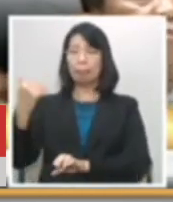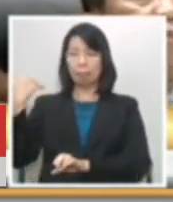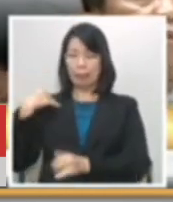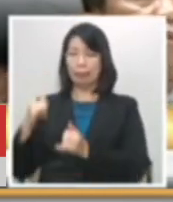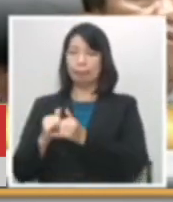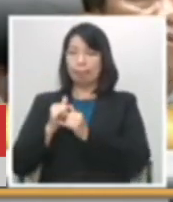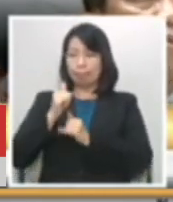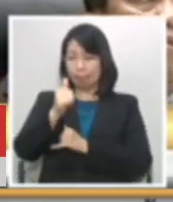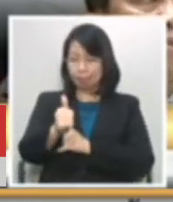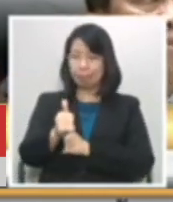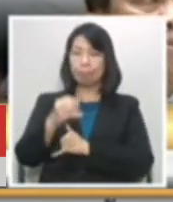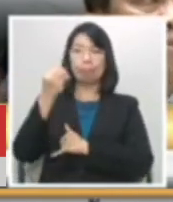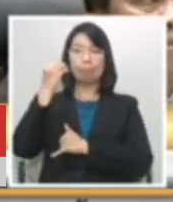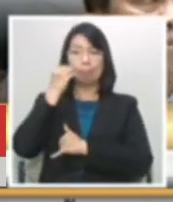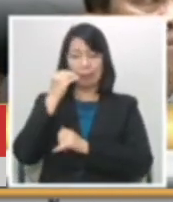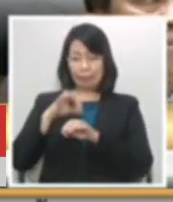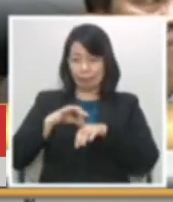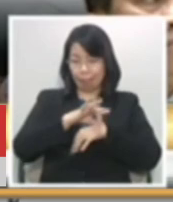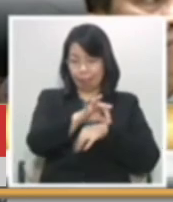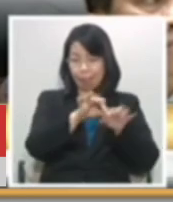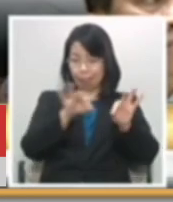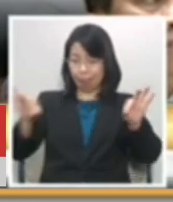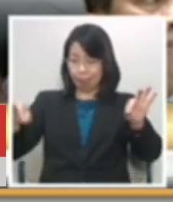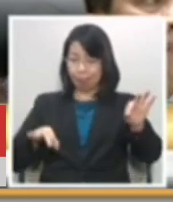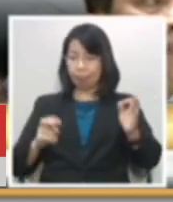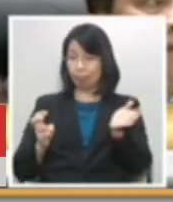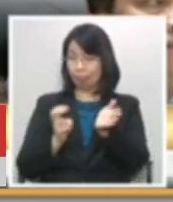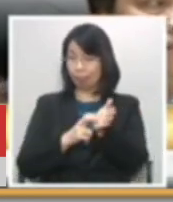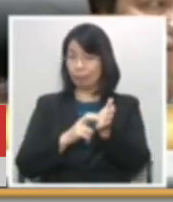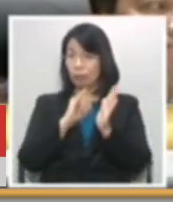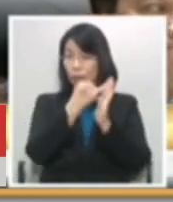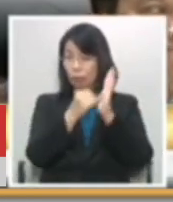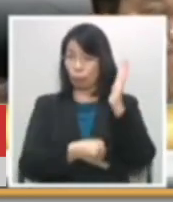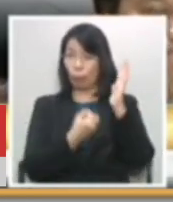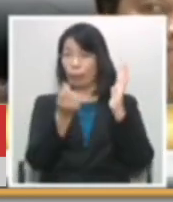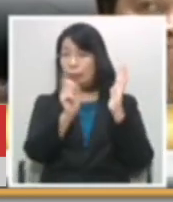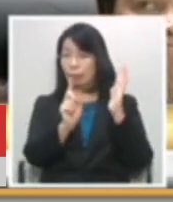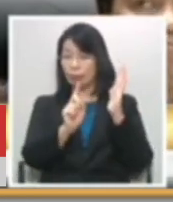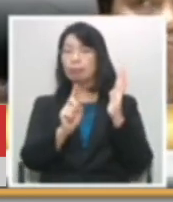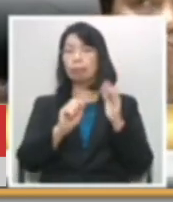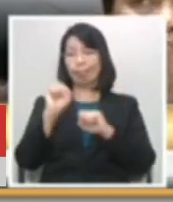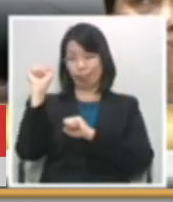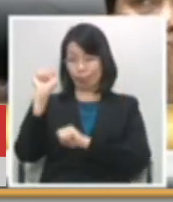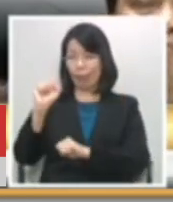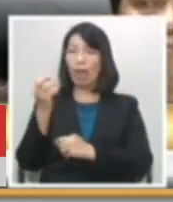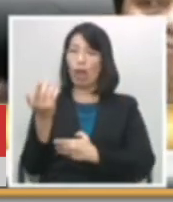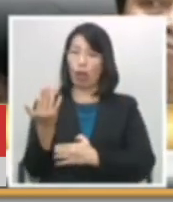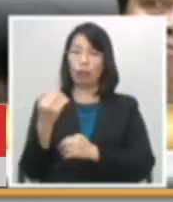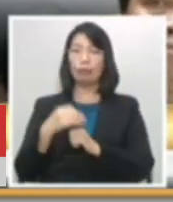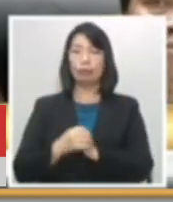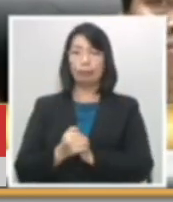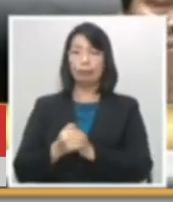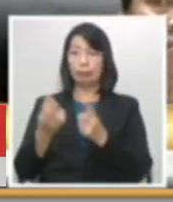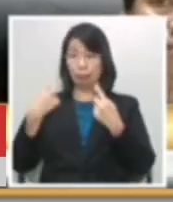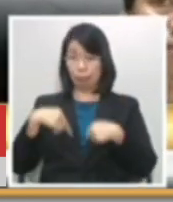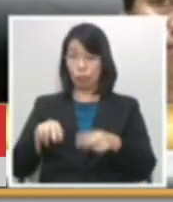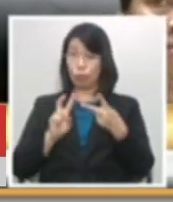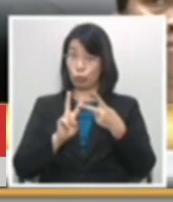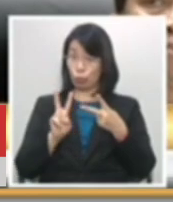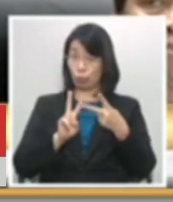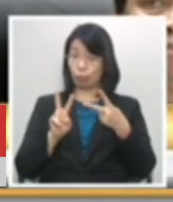จรังวัดเพื่อออกโฉนดที่ดินให้แก่จังหวัดใดและประการที่2ได้มาโด